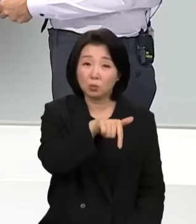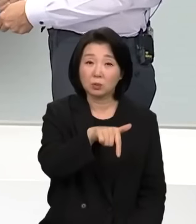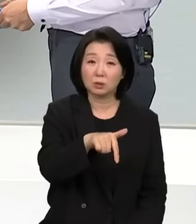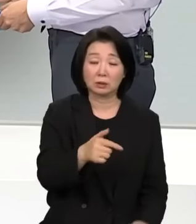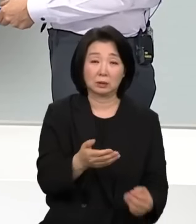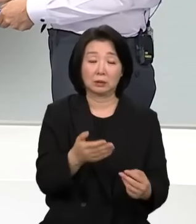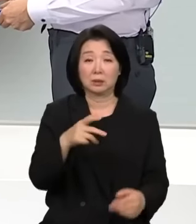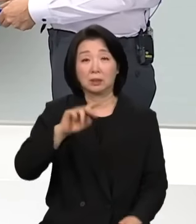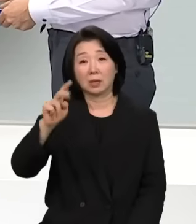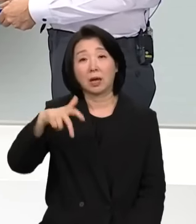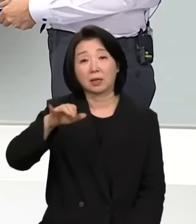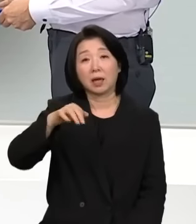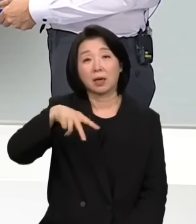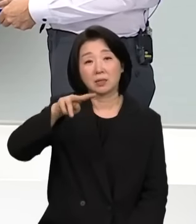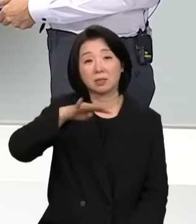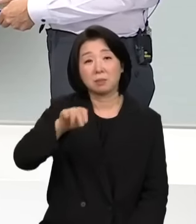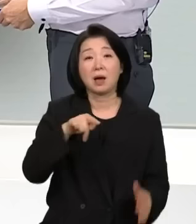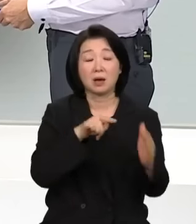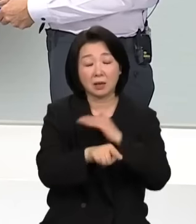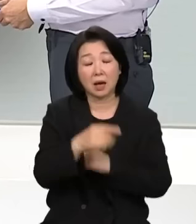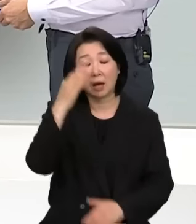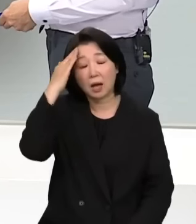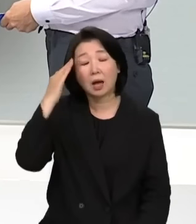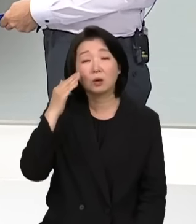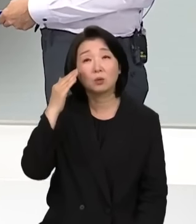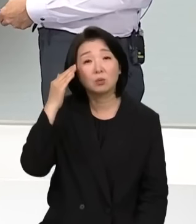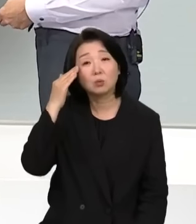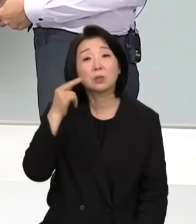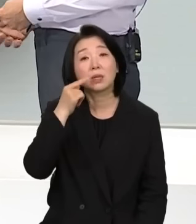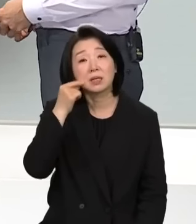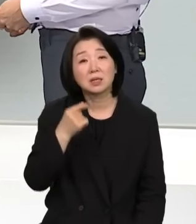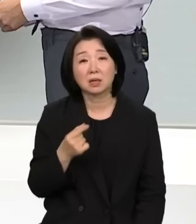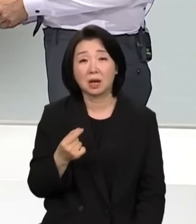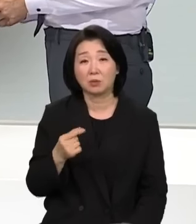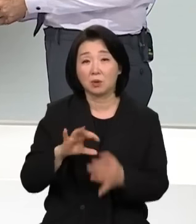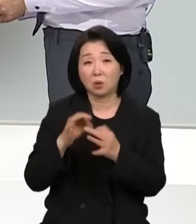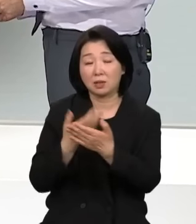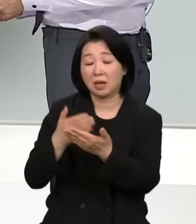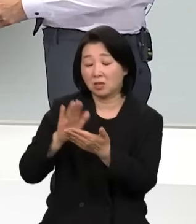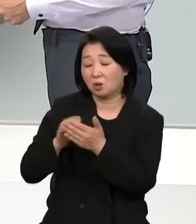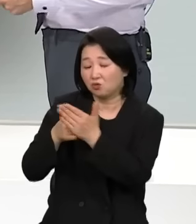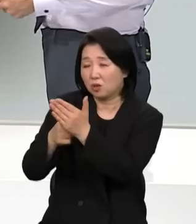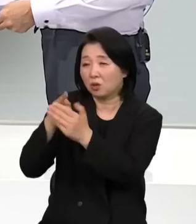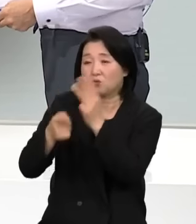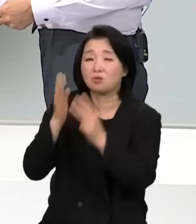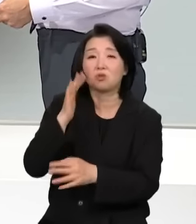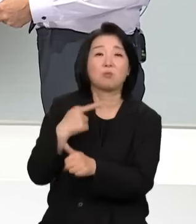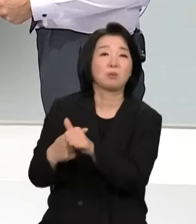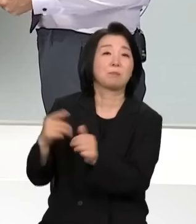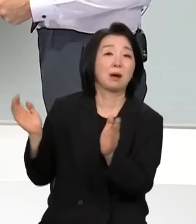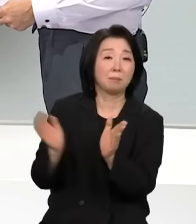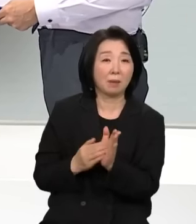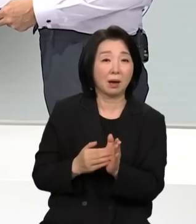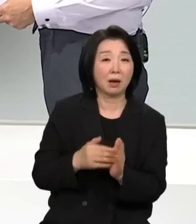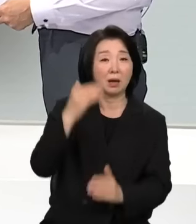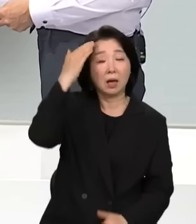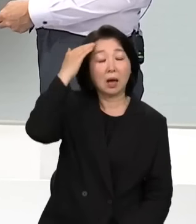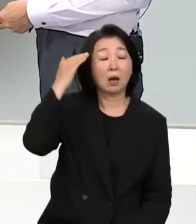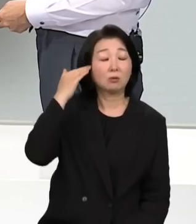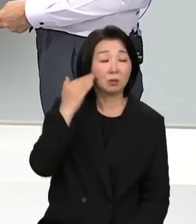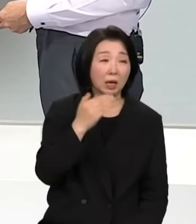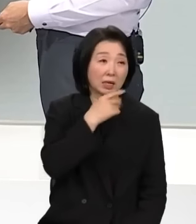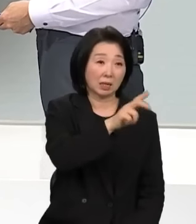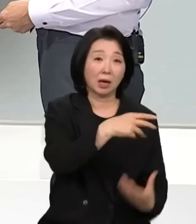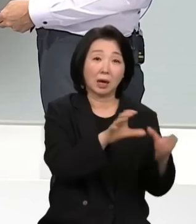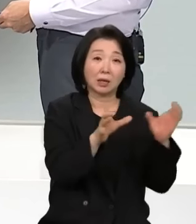현의 다게 시마에 상륙해서 란 관계의 개선을 추진하는 윤성열 정권을 비판했다 자 다시 얘기해서 한국의 야당이